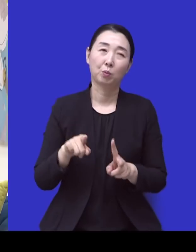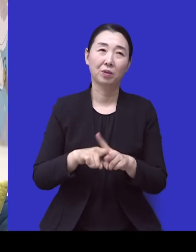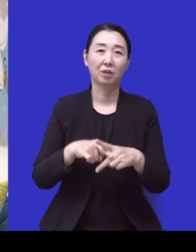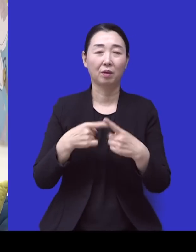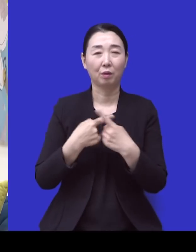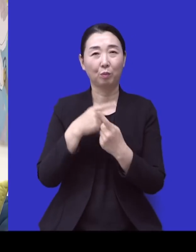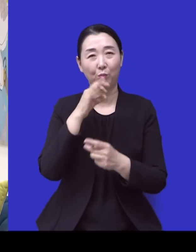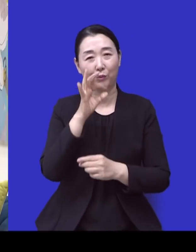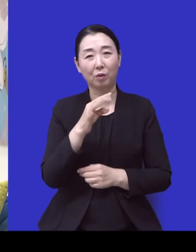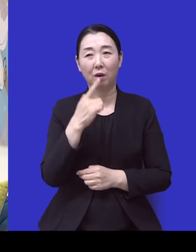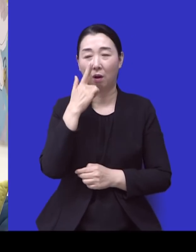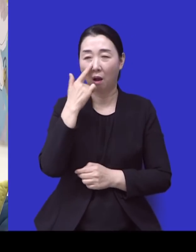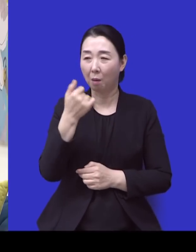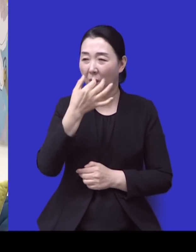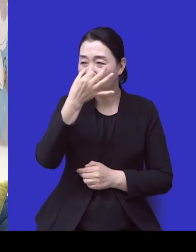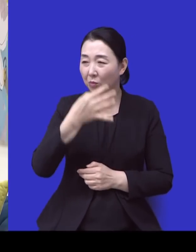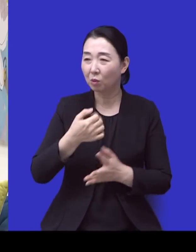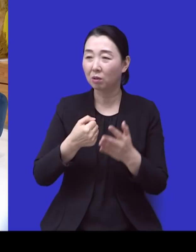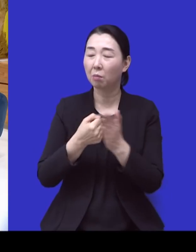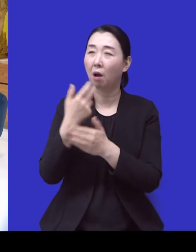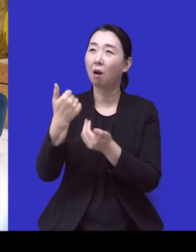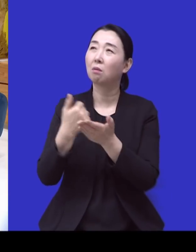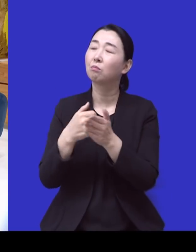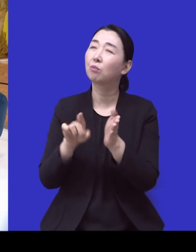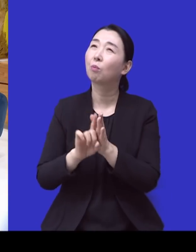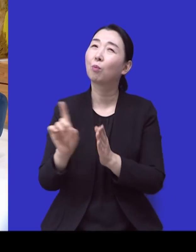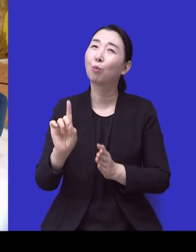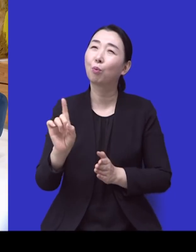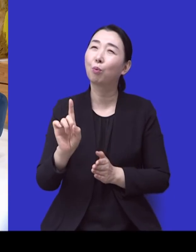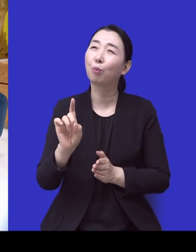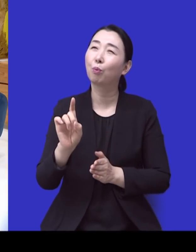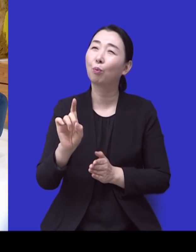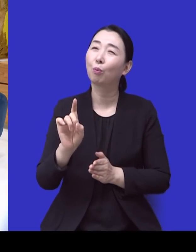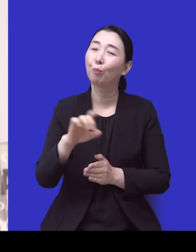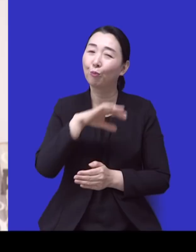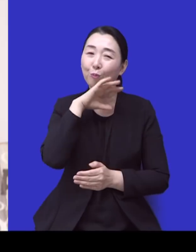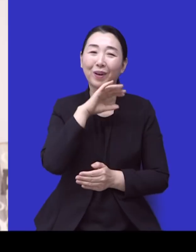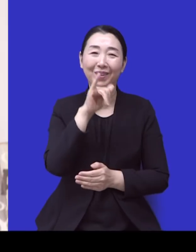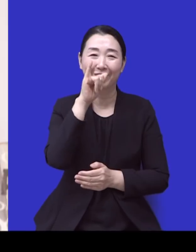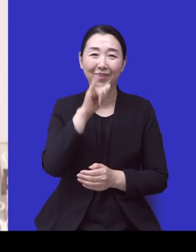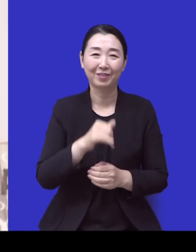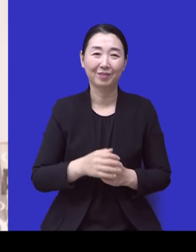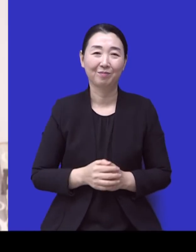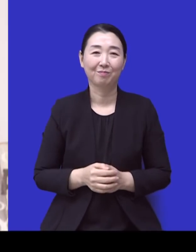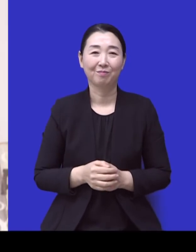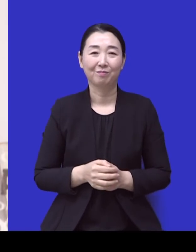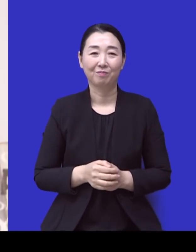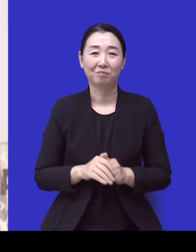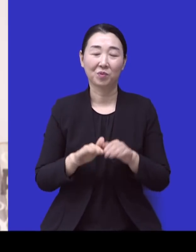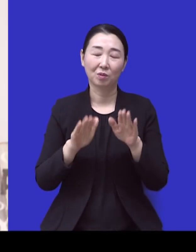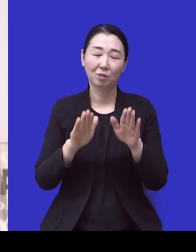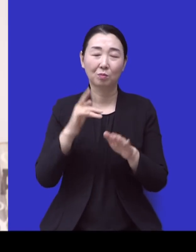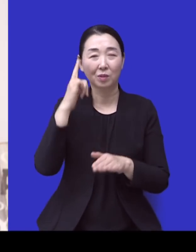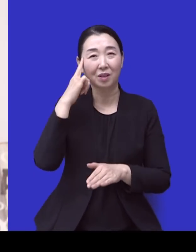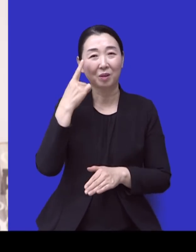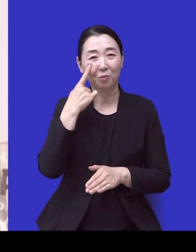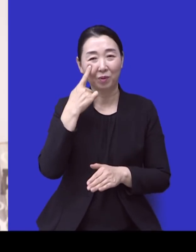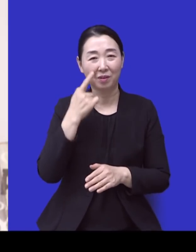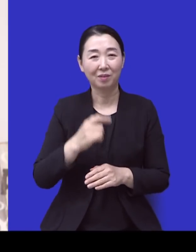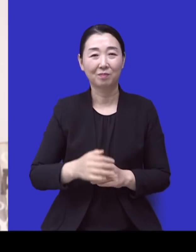안 됐어요. 아빠는 진짜 힘들어서 하나님 믿어? 막 이러면서 아빠한테 뭐라고 하고 막 그랬었거든요. 근데 이제 와서